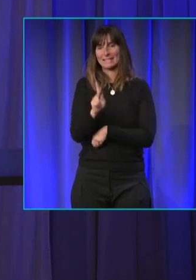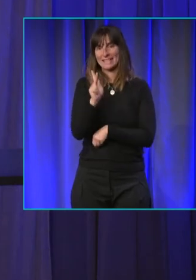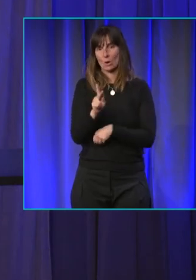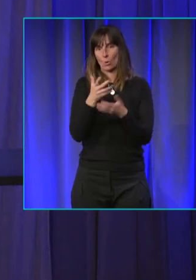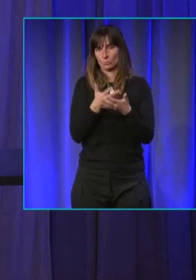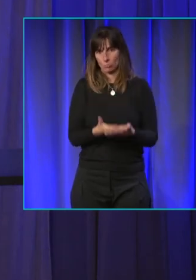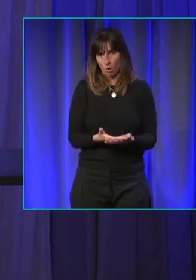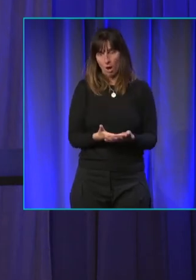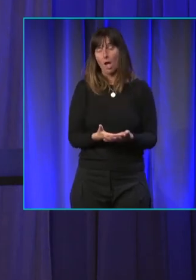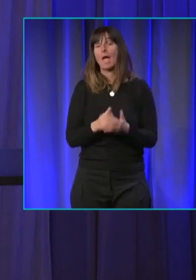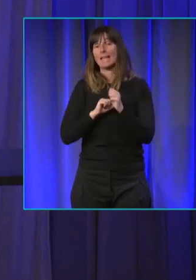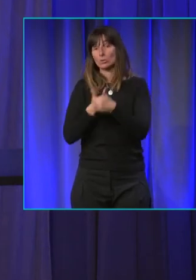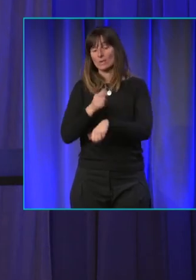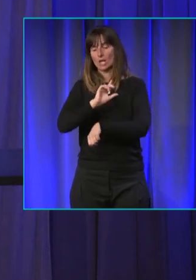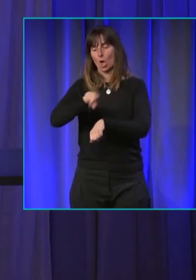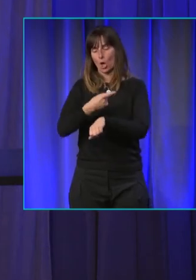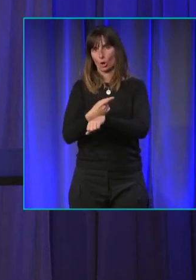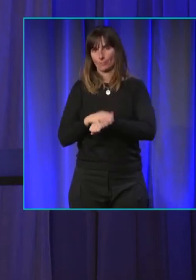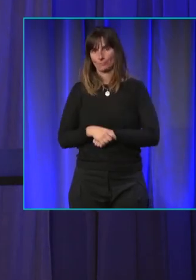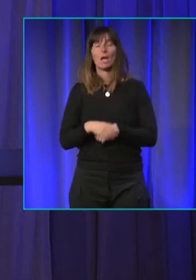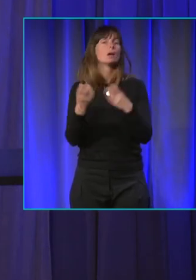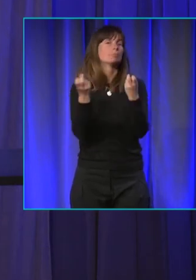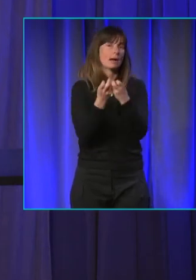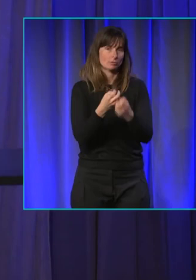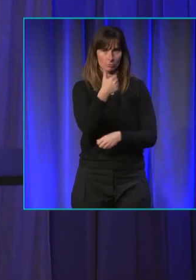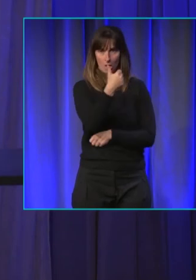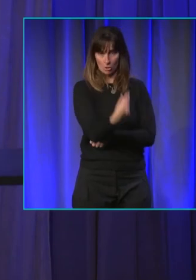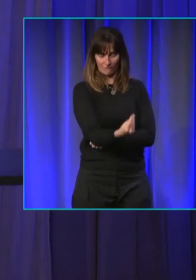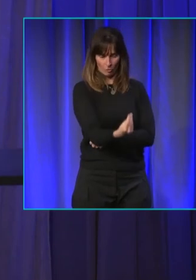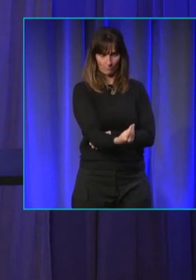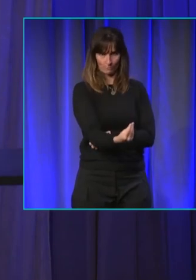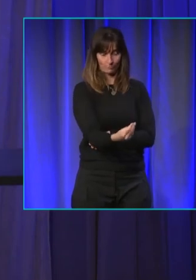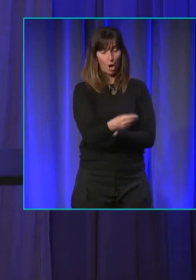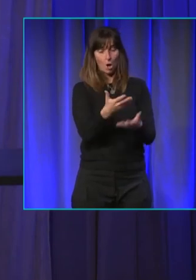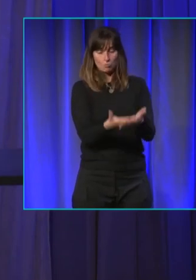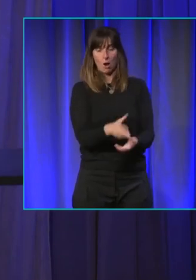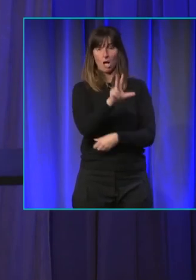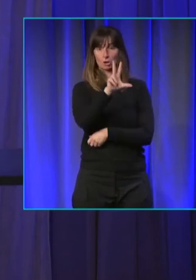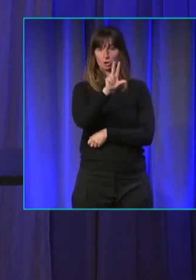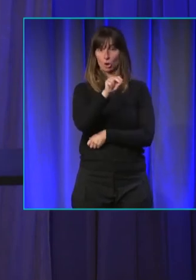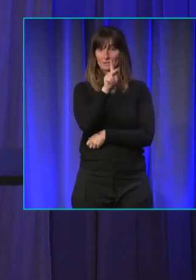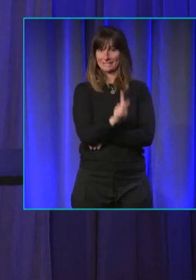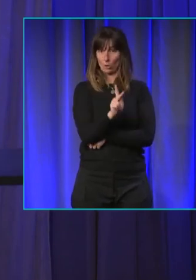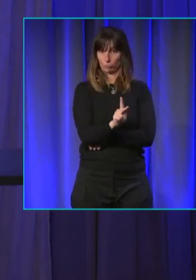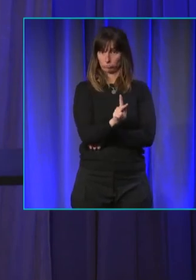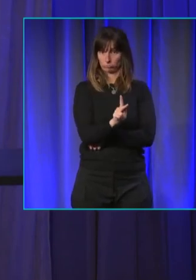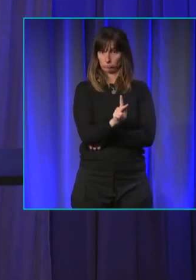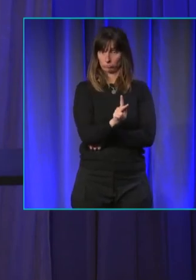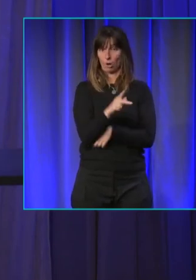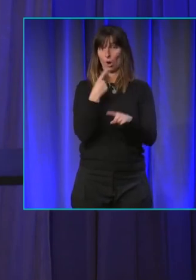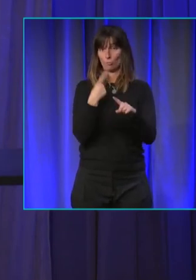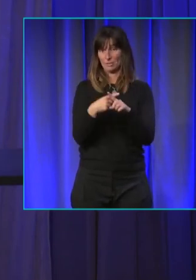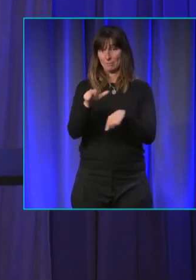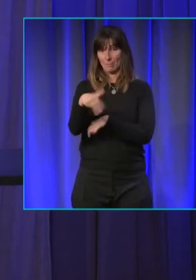par heure. C'est-à-dire que si vous prenez un enfant qui fait 30 kilos, ben ces 30 kilos, vous les multipliez